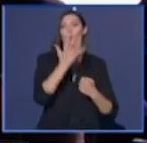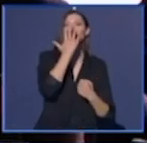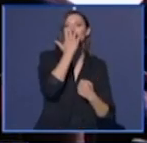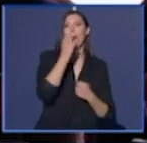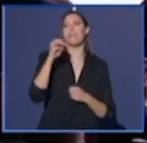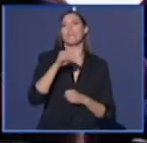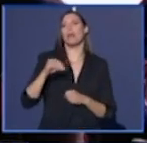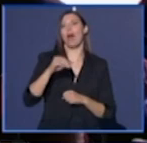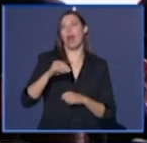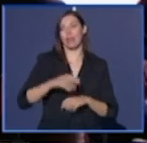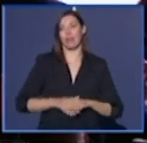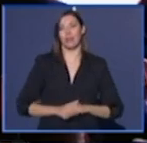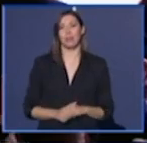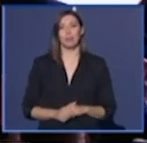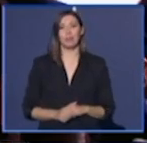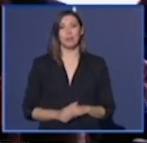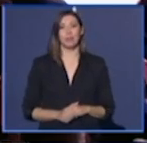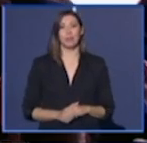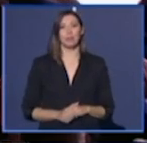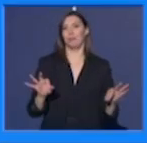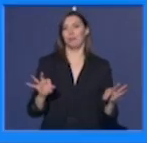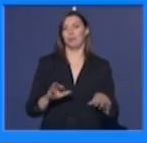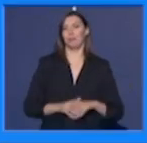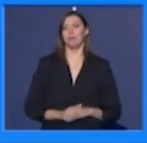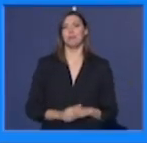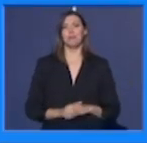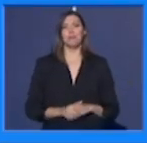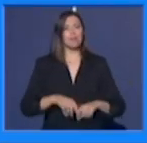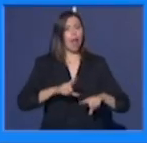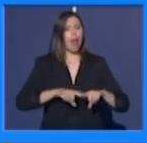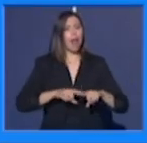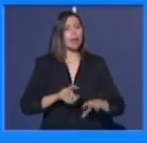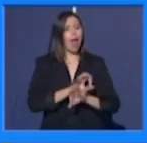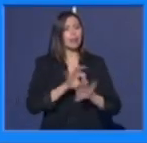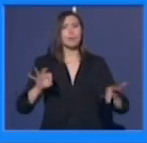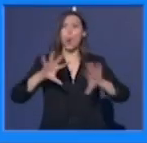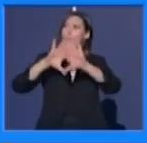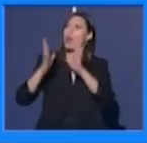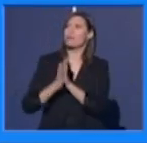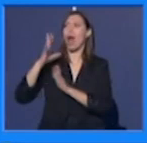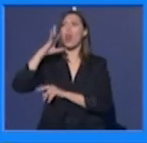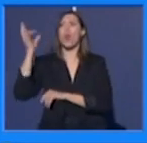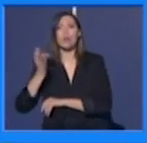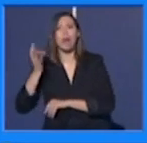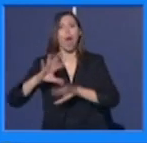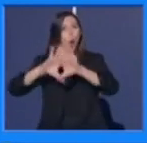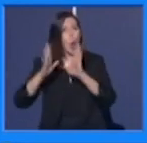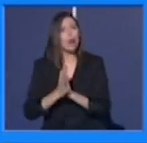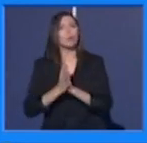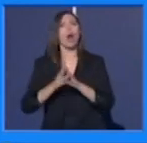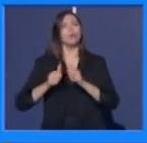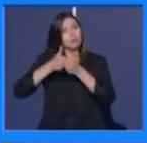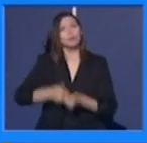για τον πολιτικό φιλελευθερισμό και την κοινωνική αλληλεγγύη. Είναι έτοιμη να υποδεχθεί το αυτονόητο. Έχει βιώσει το